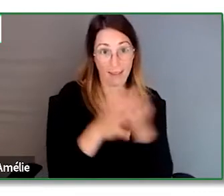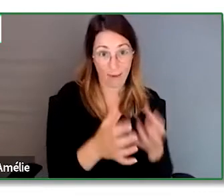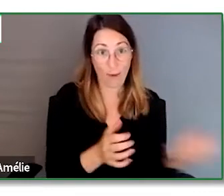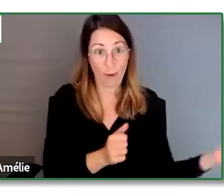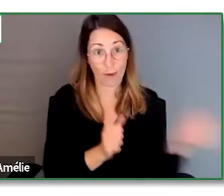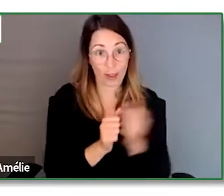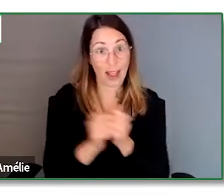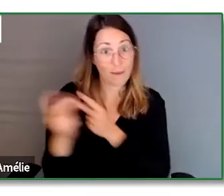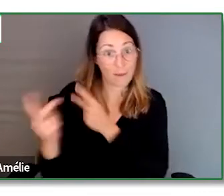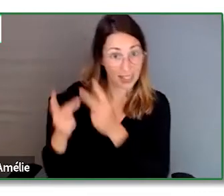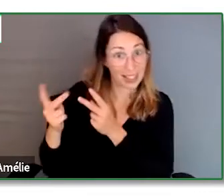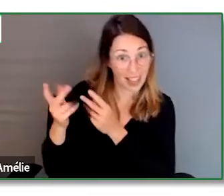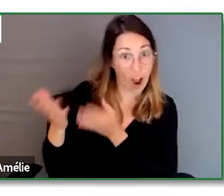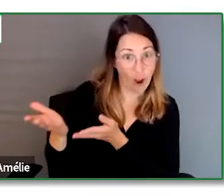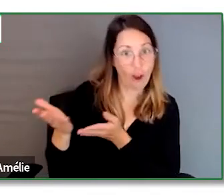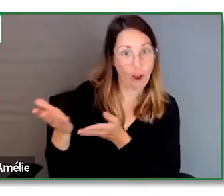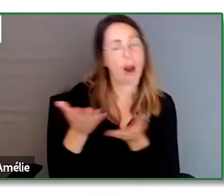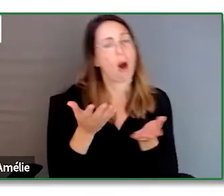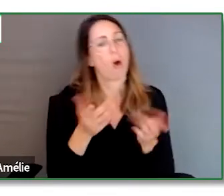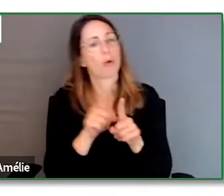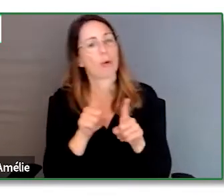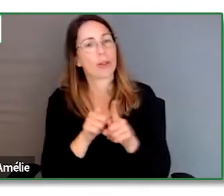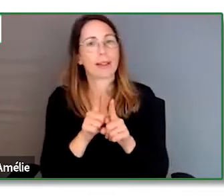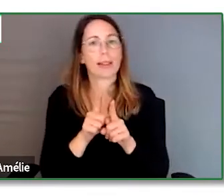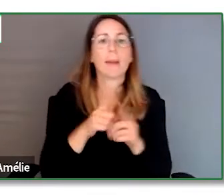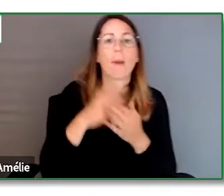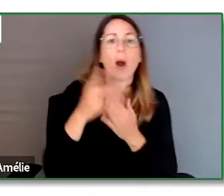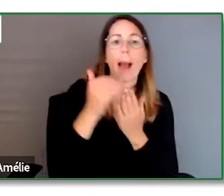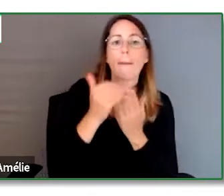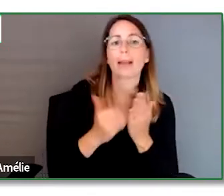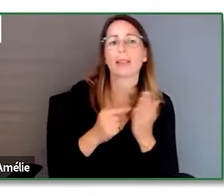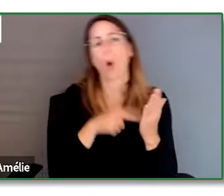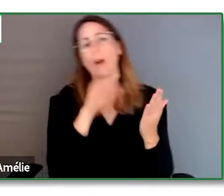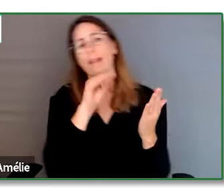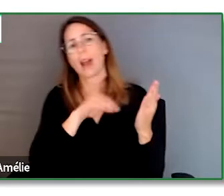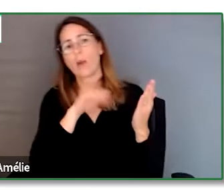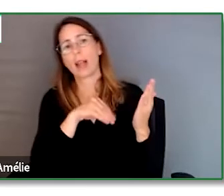la programmation actuelle avec nos collègues au parc et sur les sites.